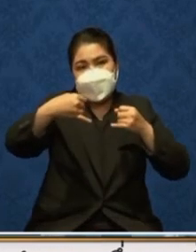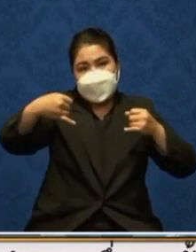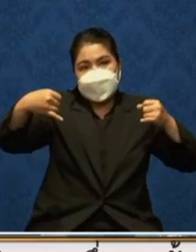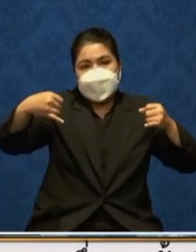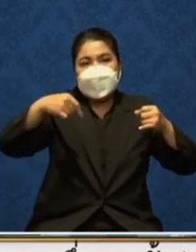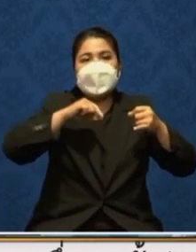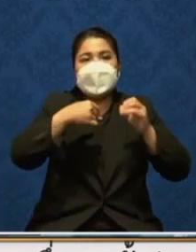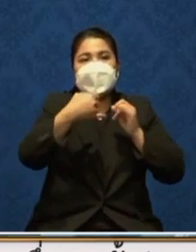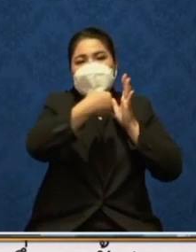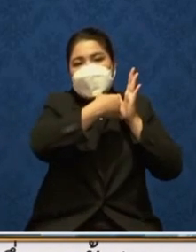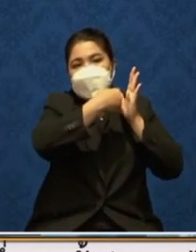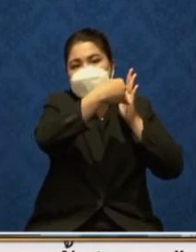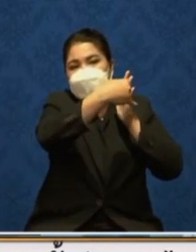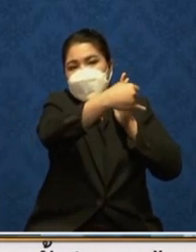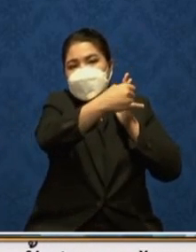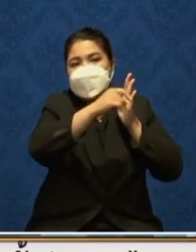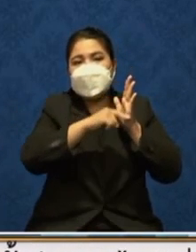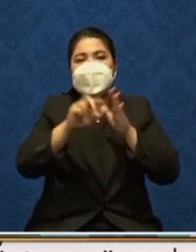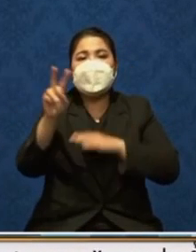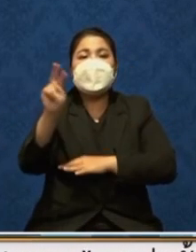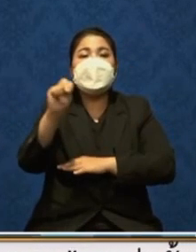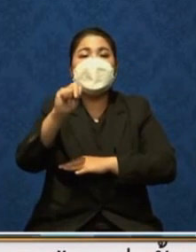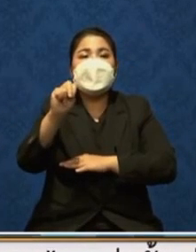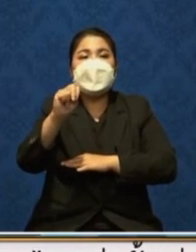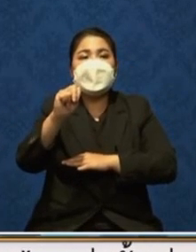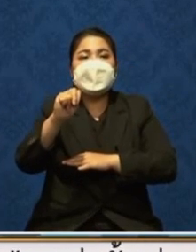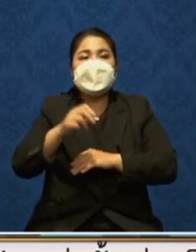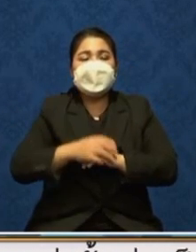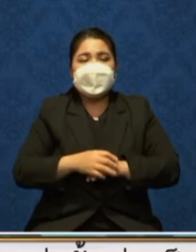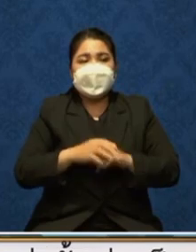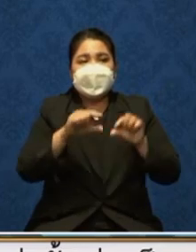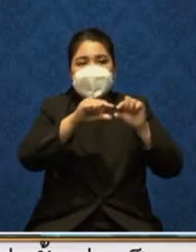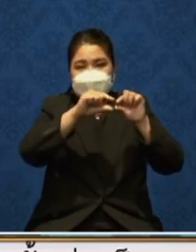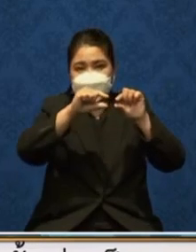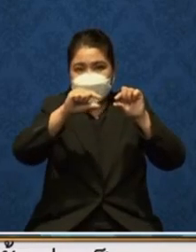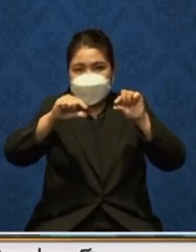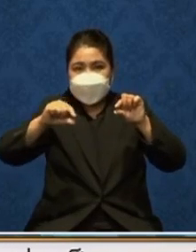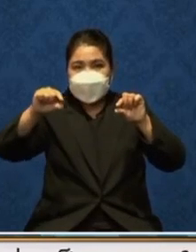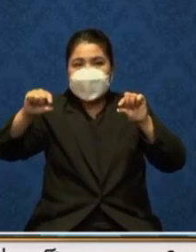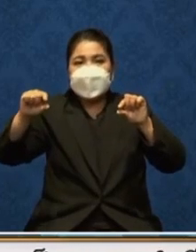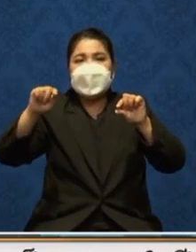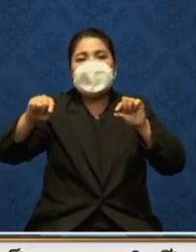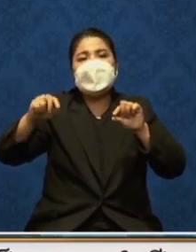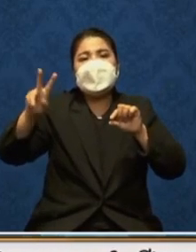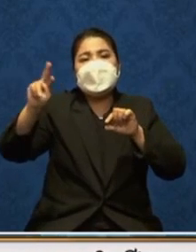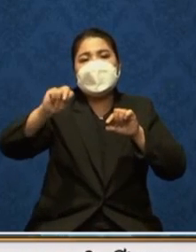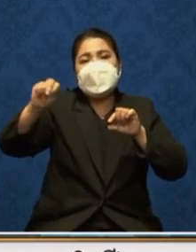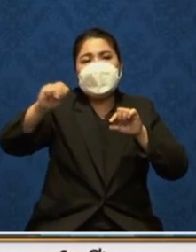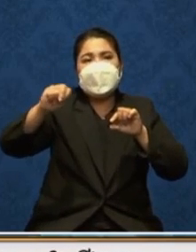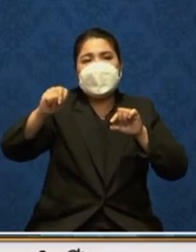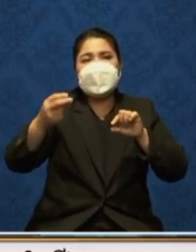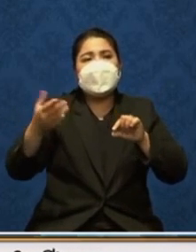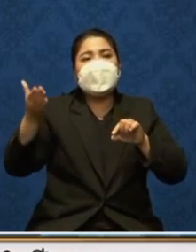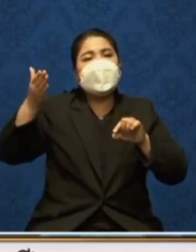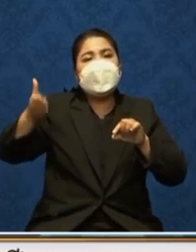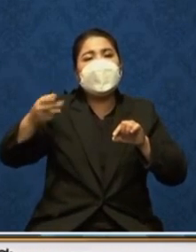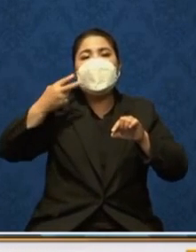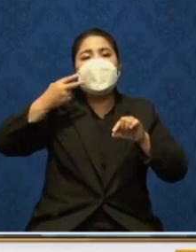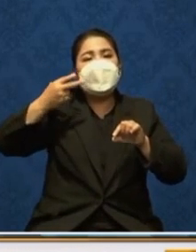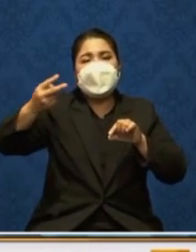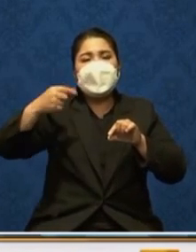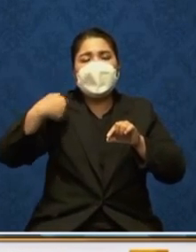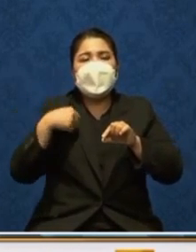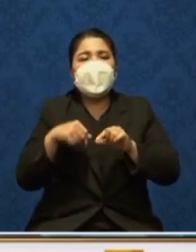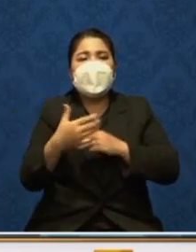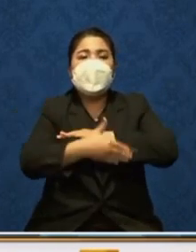mailั บุริ ล ตรตนี้เอาแค่ทอนในภาพนะครับ รถไฟทางคู่ตองใช้เงิน